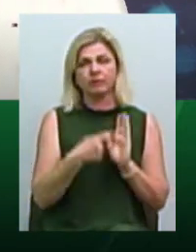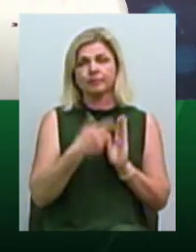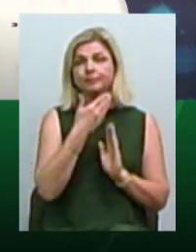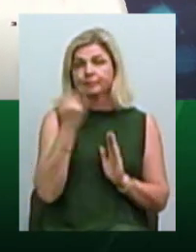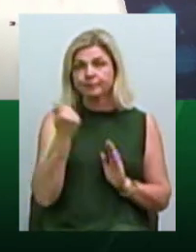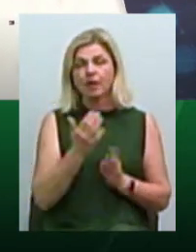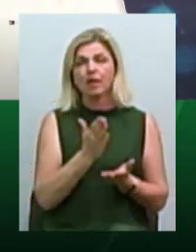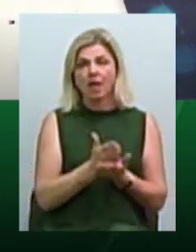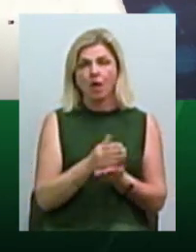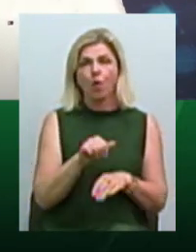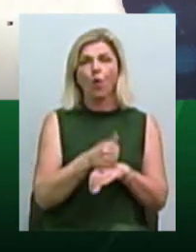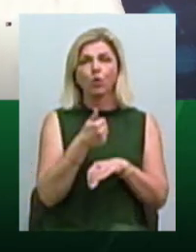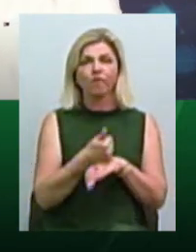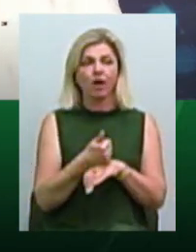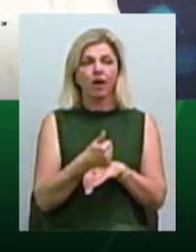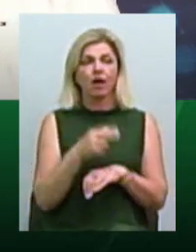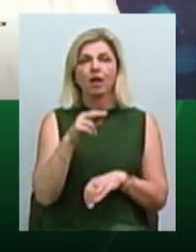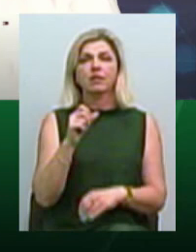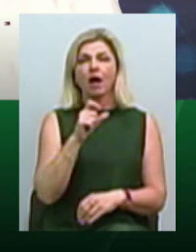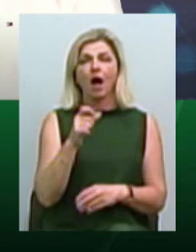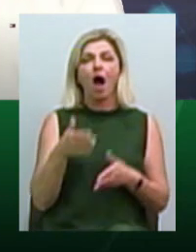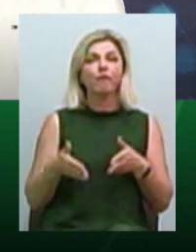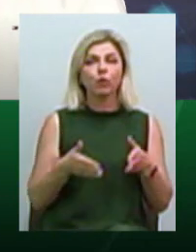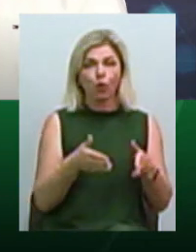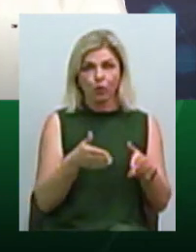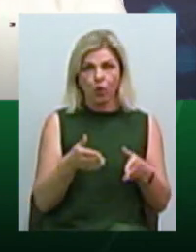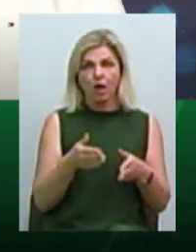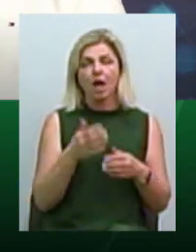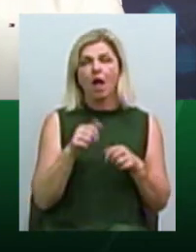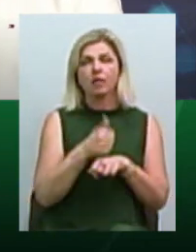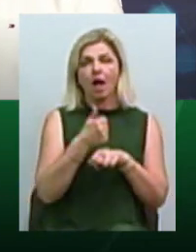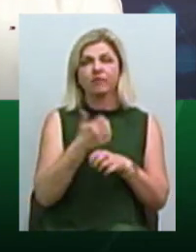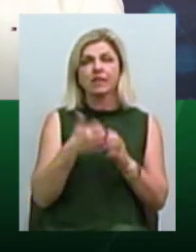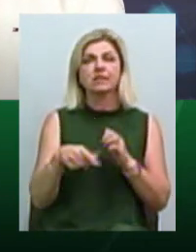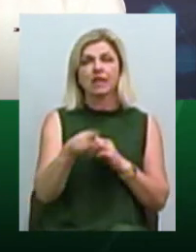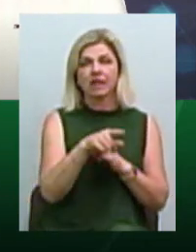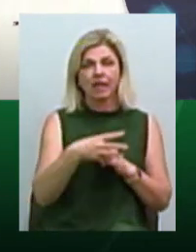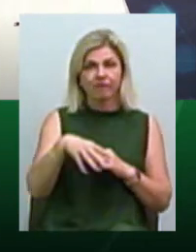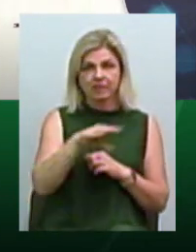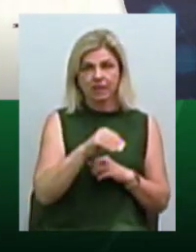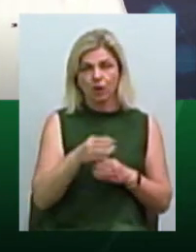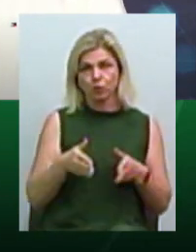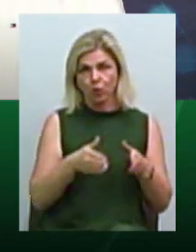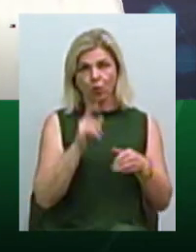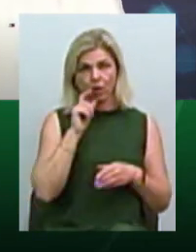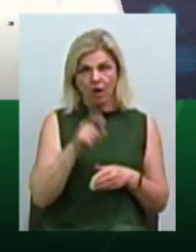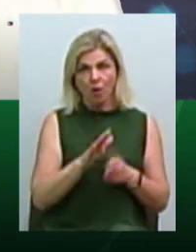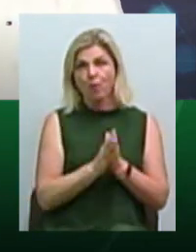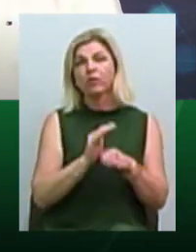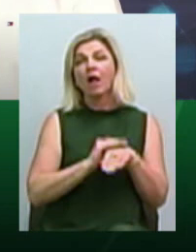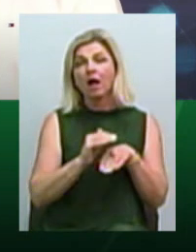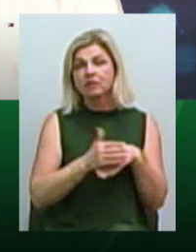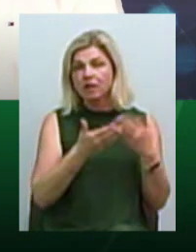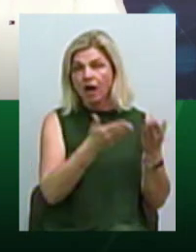Є голова, ну, голова ДАК автомобільної дороги, тобто головний серед всіх облавтодорів України. Будь ласка, депутати,